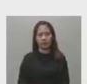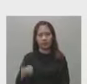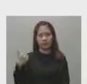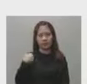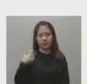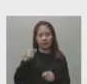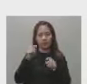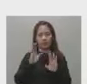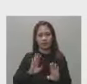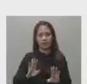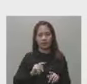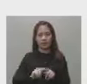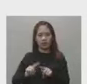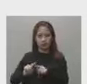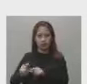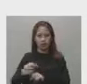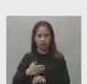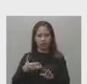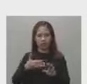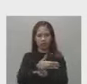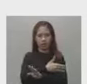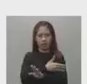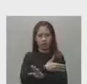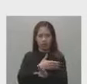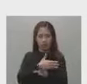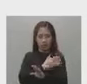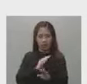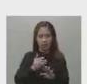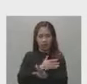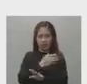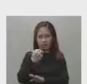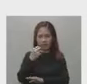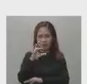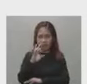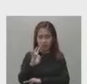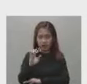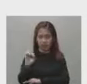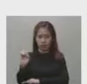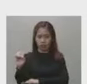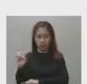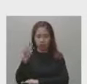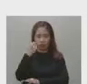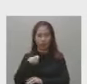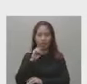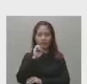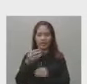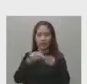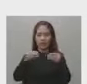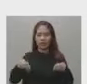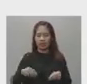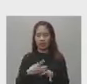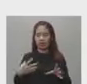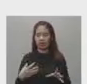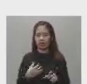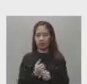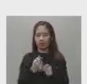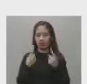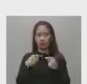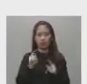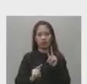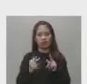านก่อนเวลา 17:00 นของทุกวันครับเขาก็จะรายงานผลการปฏิบัติงานตัวชี้วัด